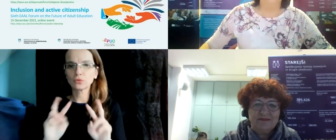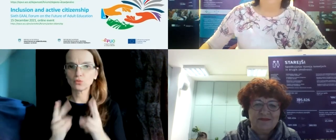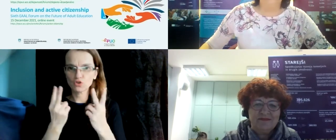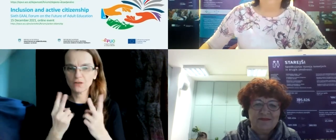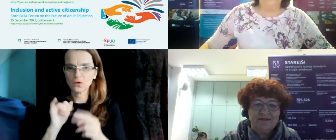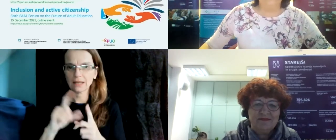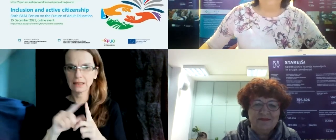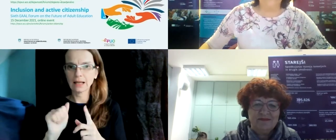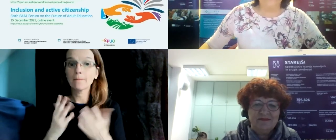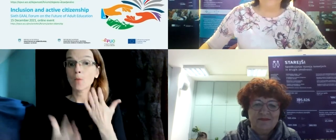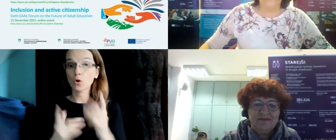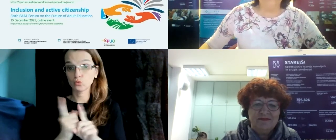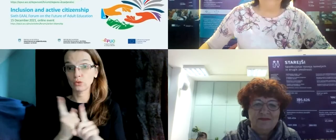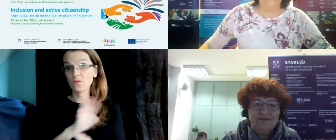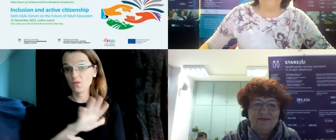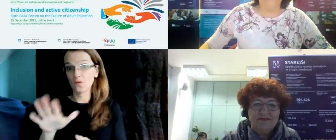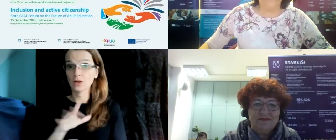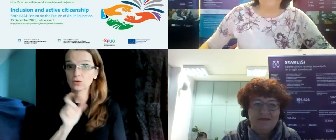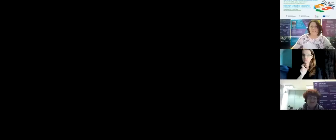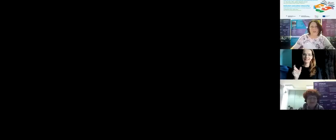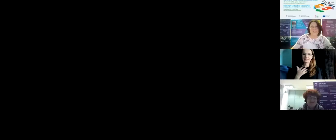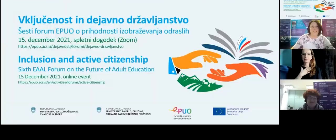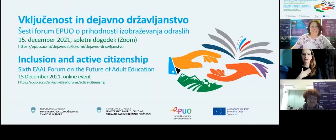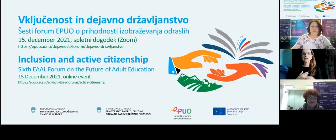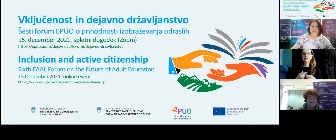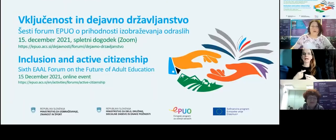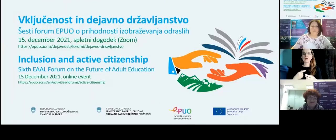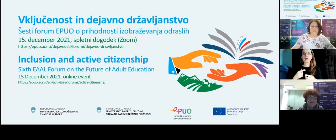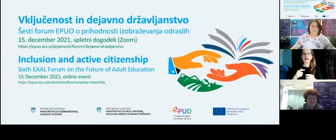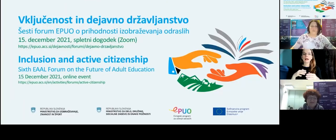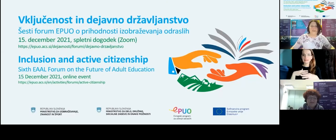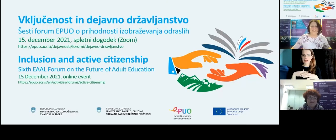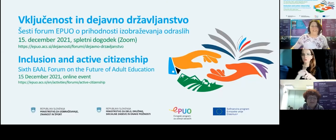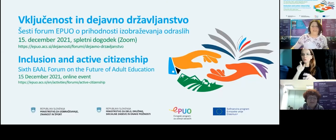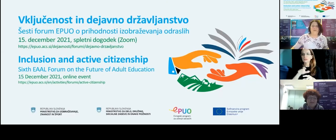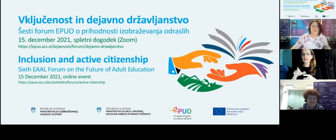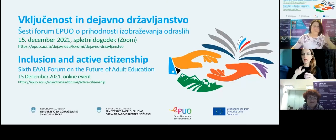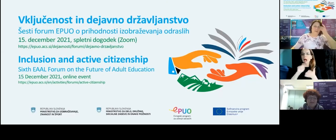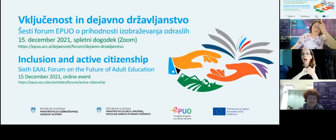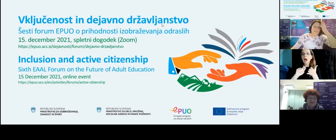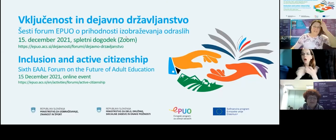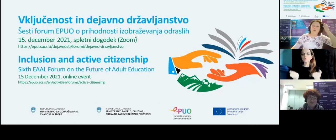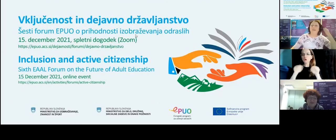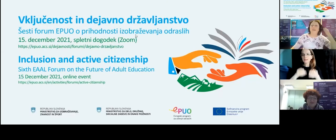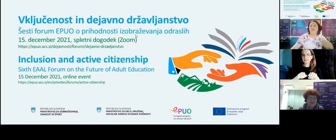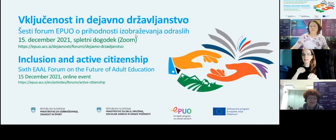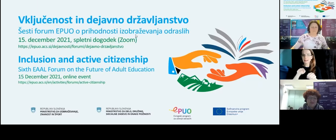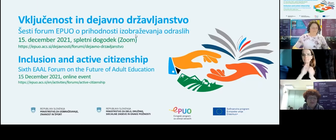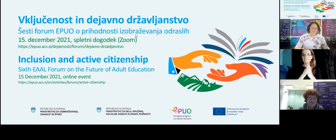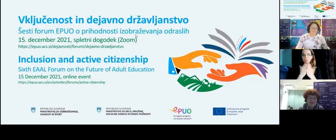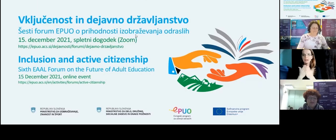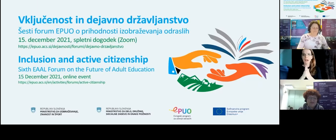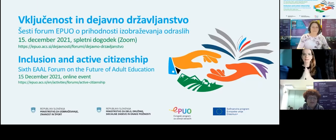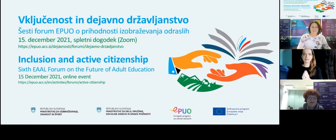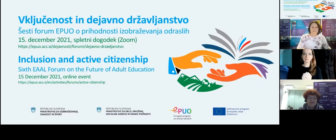vaša, ker seveda želimo eno interakcijo, tudi avtoric publikacije. Tako, pripravljeni smo, evo.